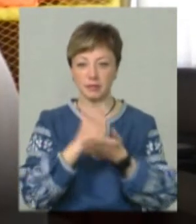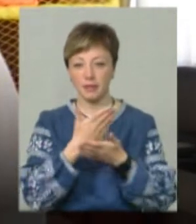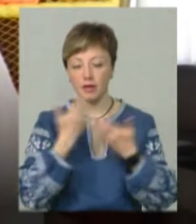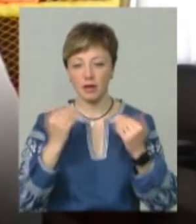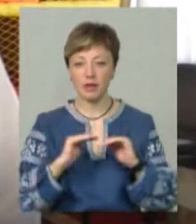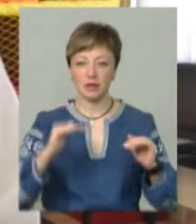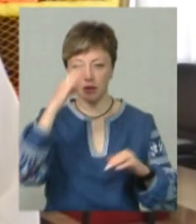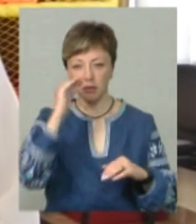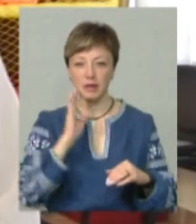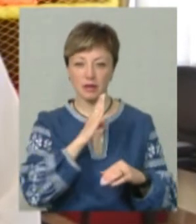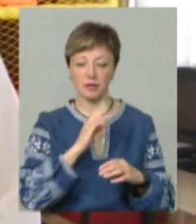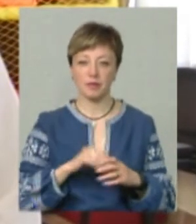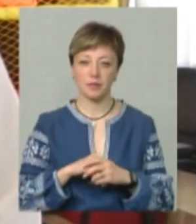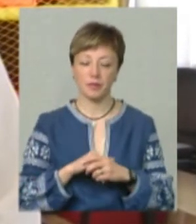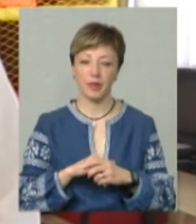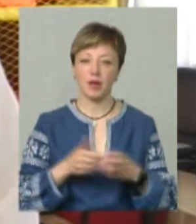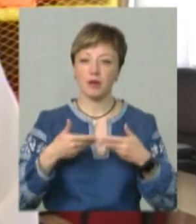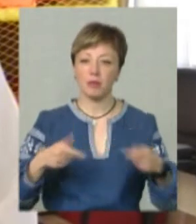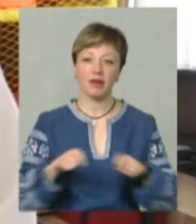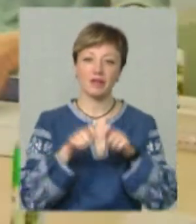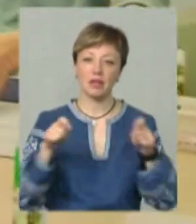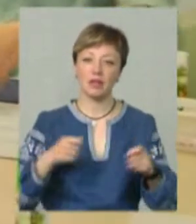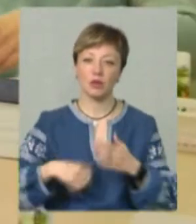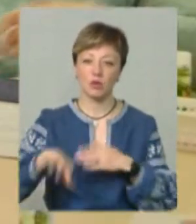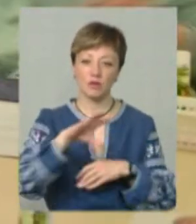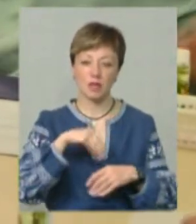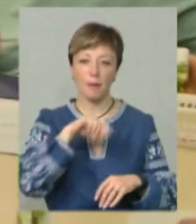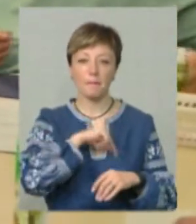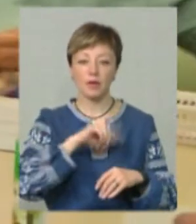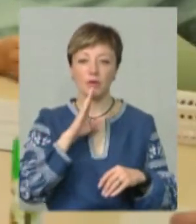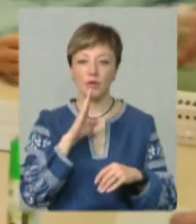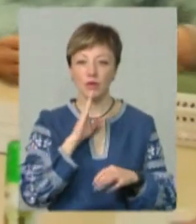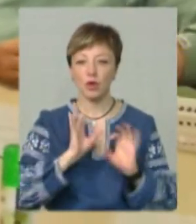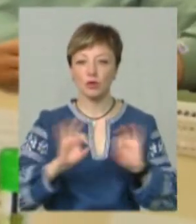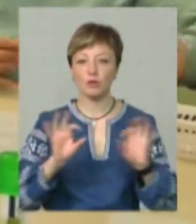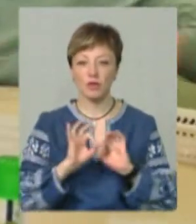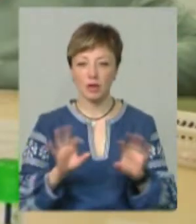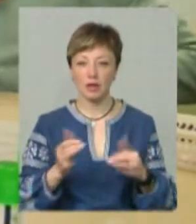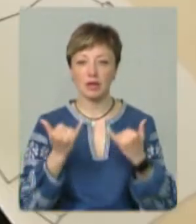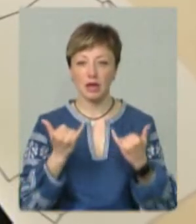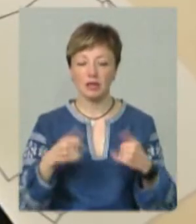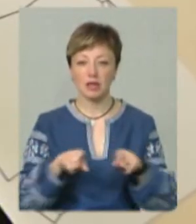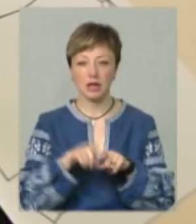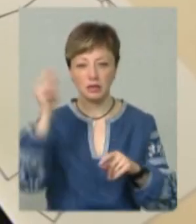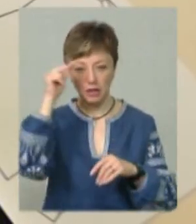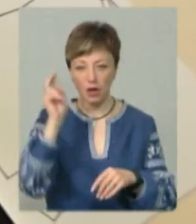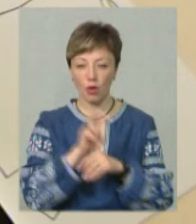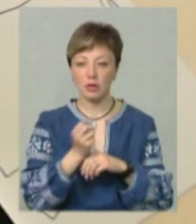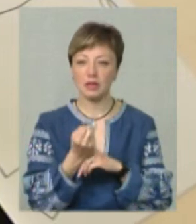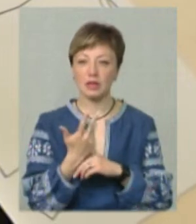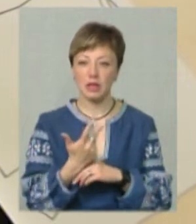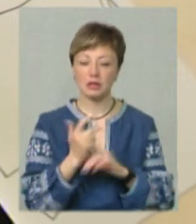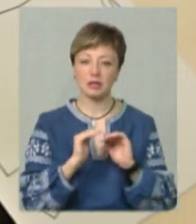дітей, батьків. Ми відкриті до всіх. Психологиня Марина Фетісова розповідає, наразі на такі заняття ходять